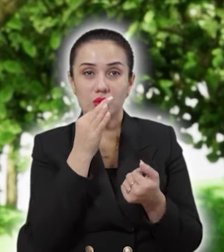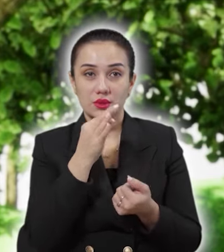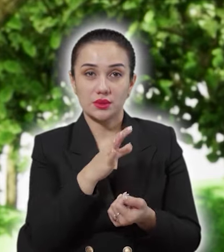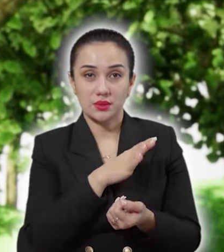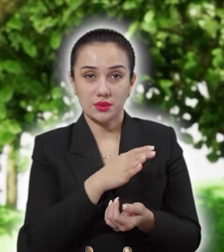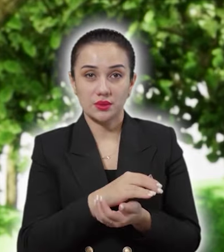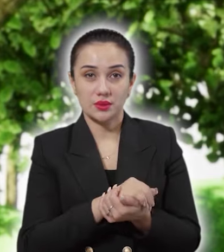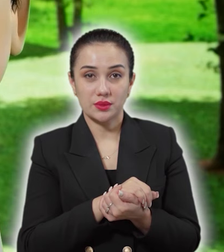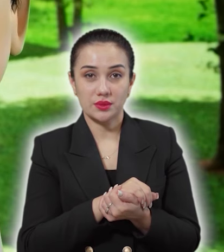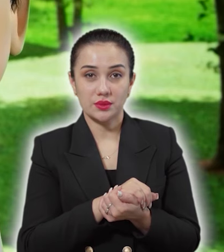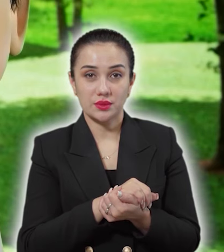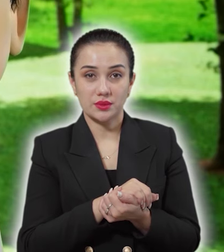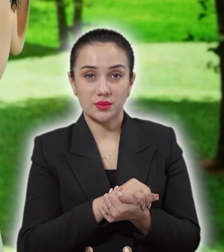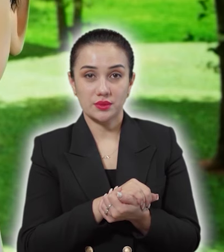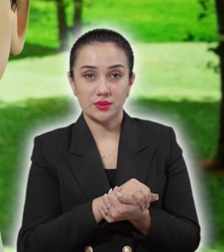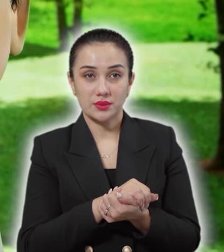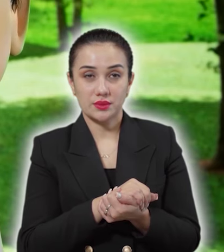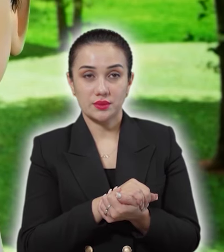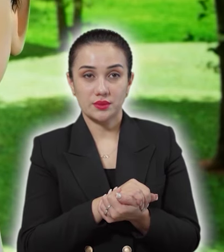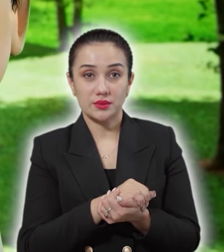joyim yo'q deb.